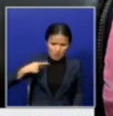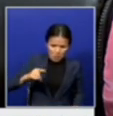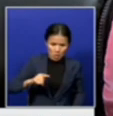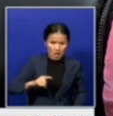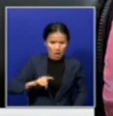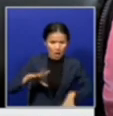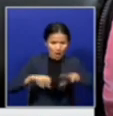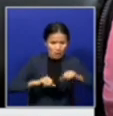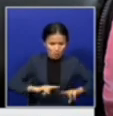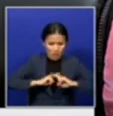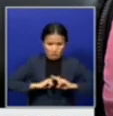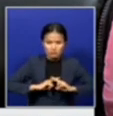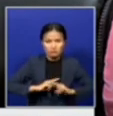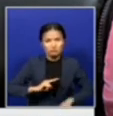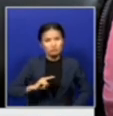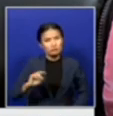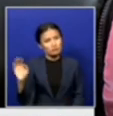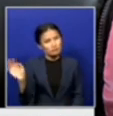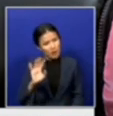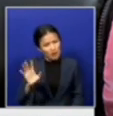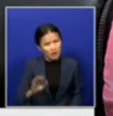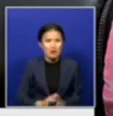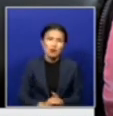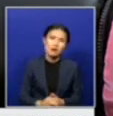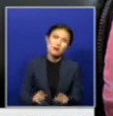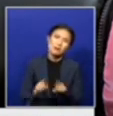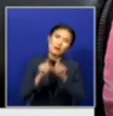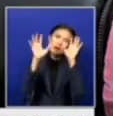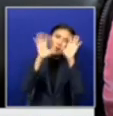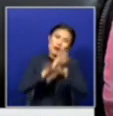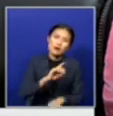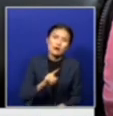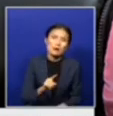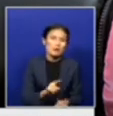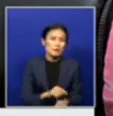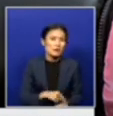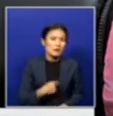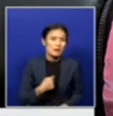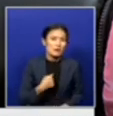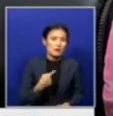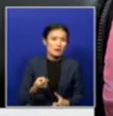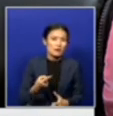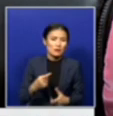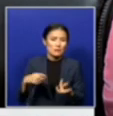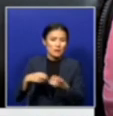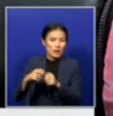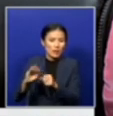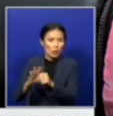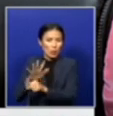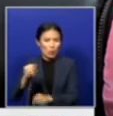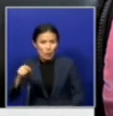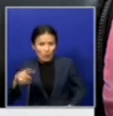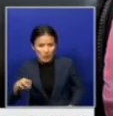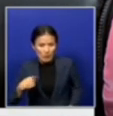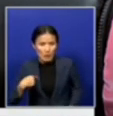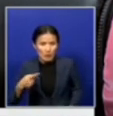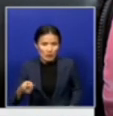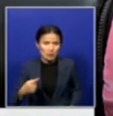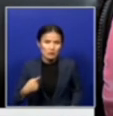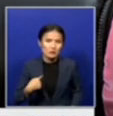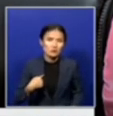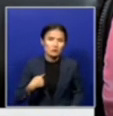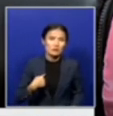การเมืองหรือว่าเป็นข้ออ้างนะครับในการต่ออายุให้กับรัฐบาลอย่างเด็ดขาด